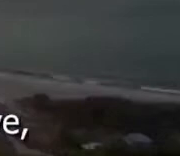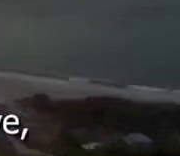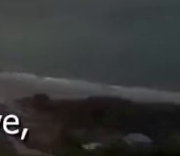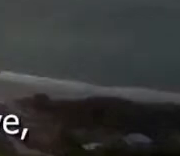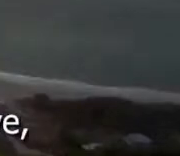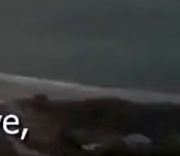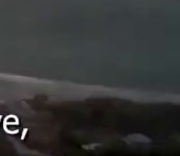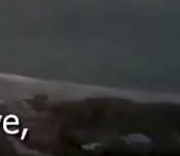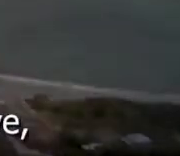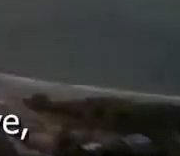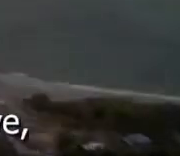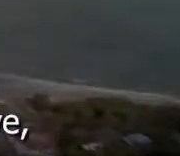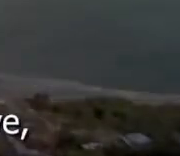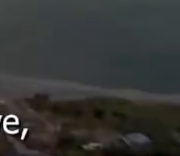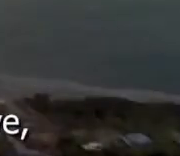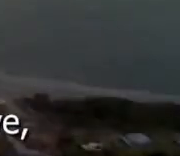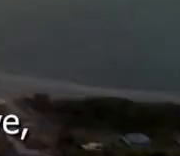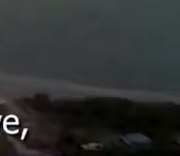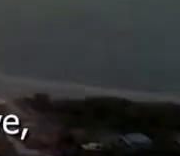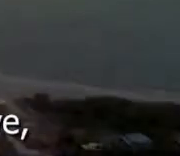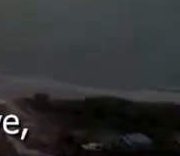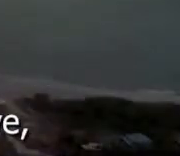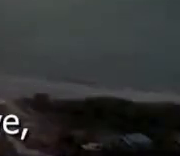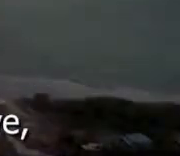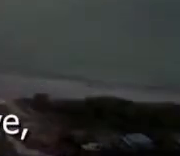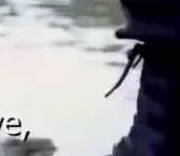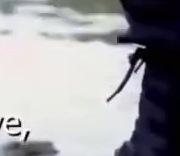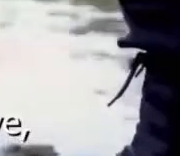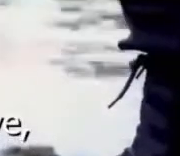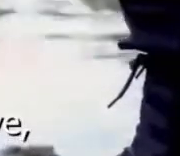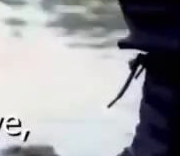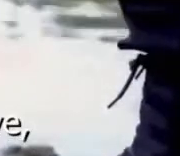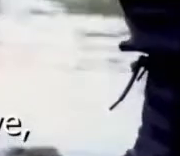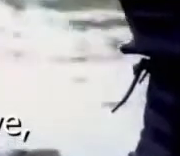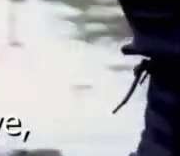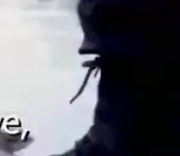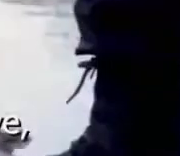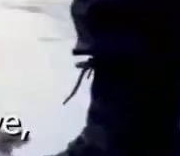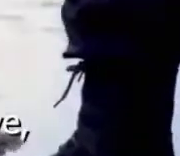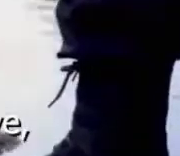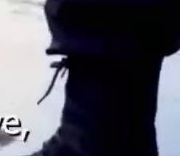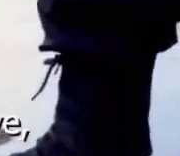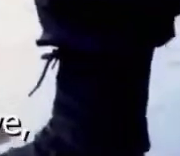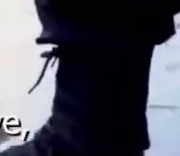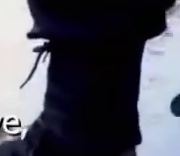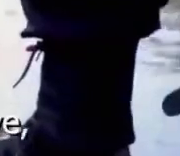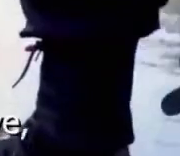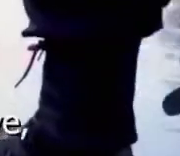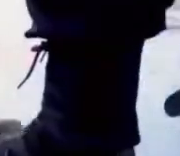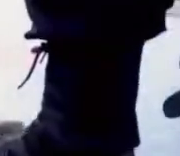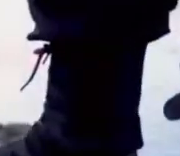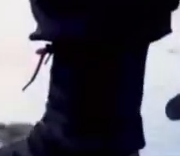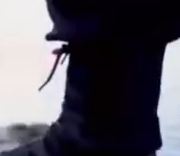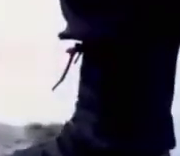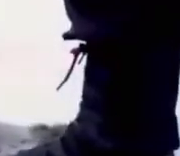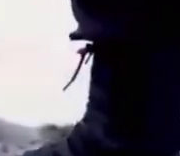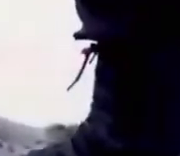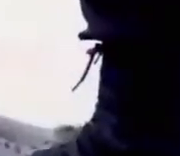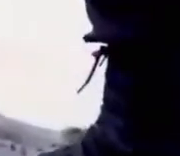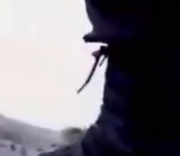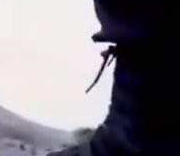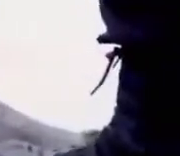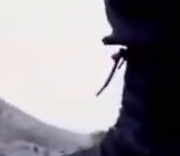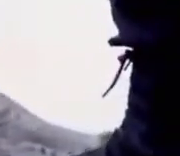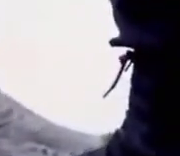rawan terhadap berbagai bencana, tetapi Kementerian Sosial bersama Tagana dan KSB meyakini bahwa